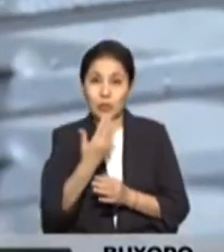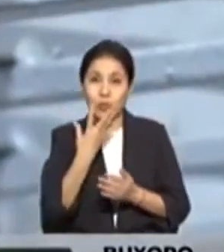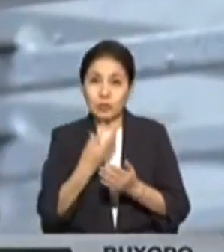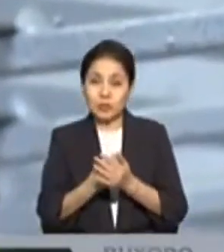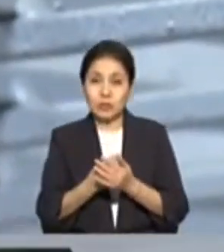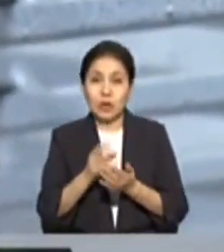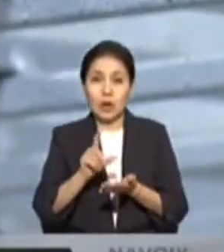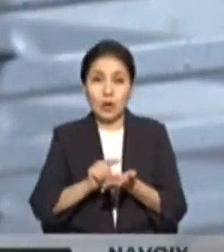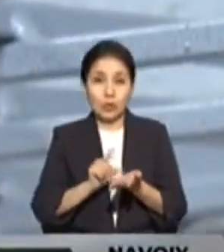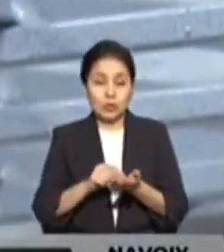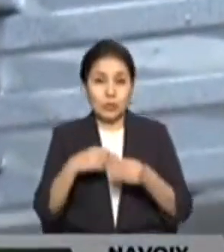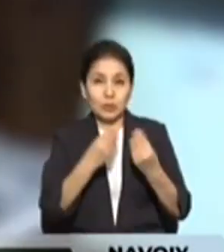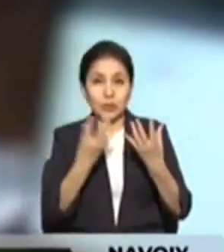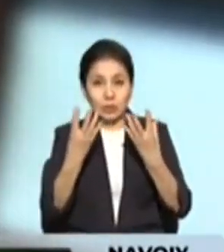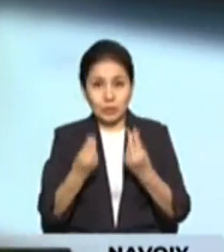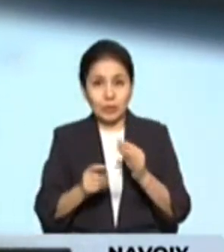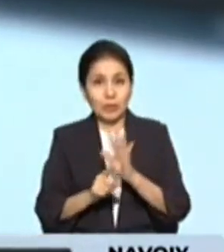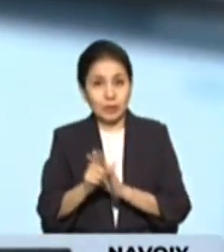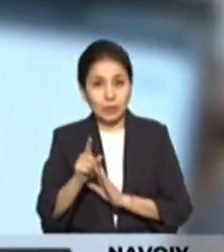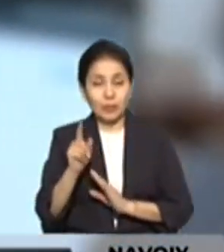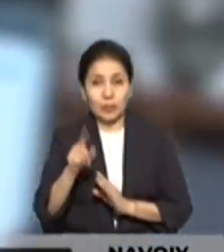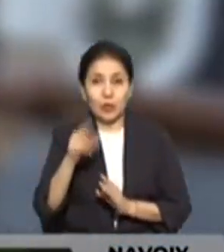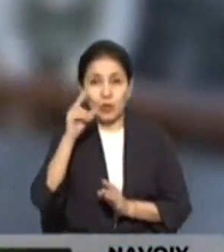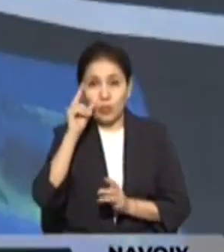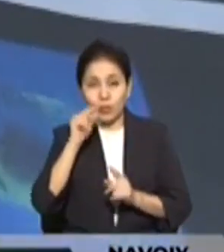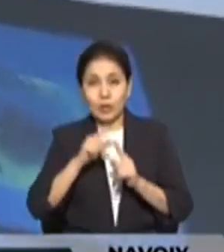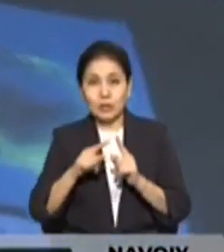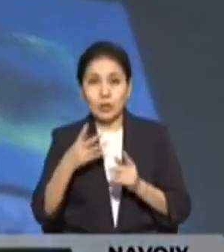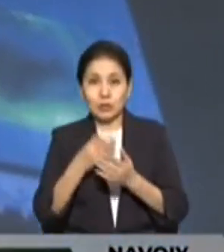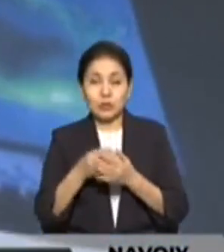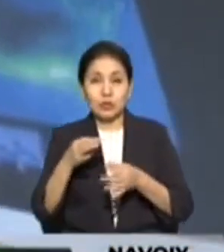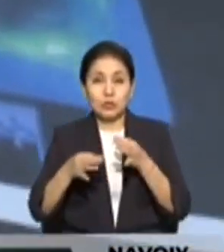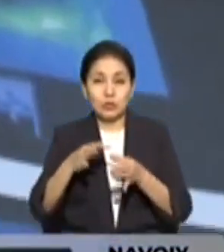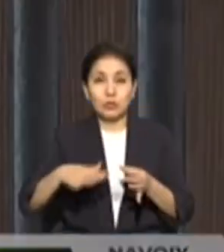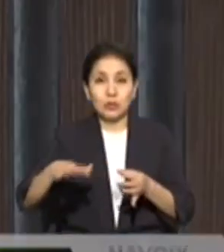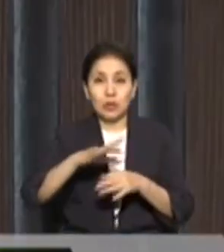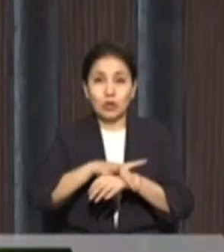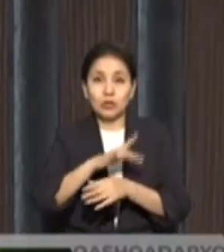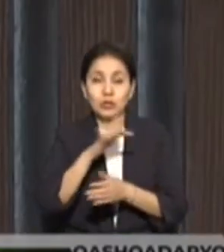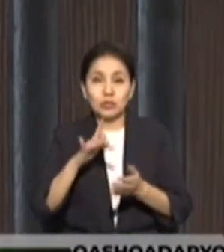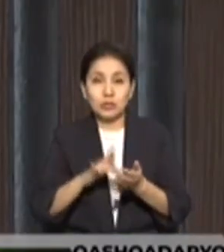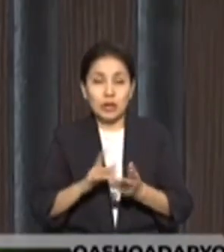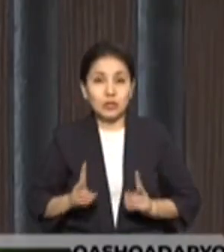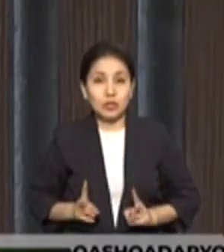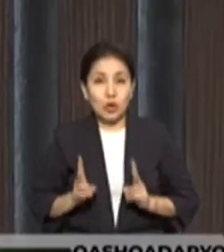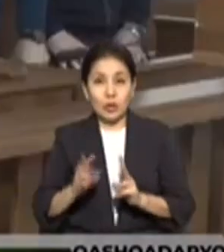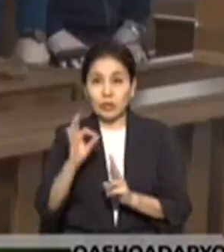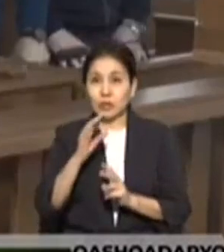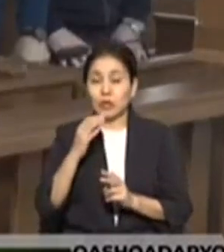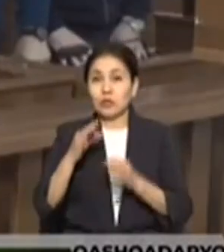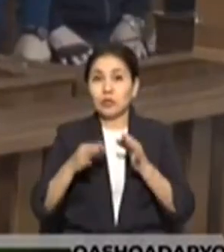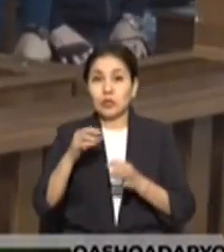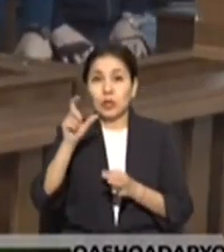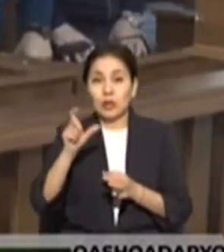hukmning ko'chirma nusxasi topshirilgan kundan e'tiboran shu muddat ichida tuman sudi orqali Toshkent shahar sudi jinoyat ishlari bo'yicha sudlov